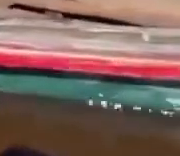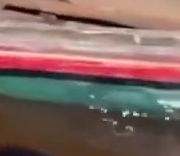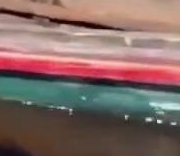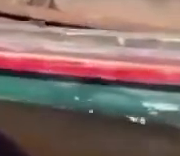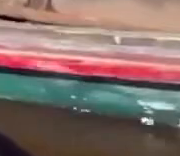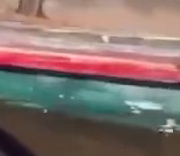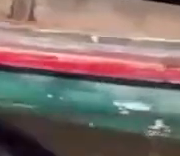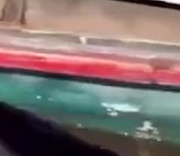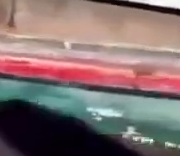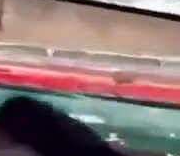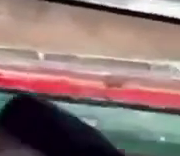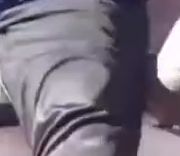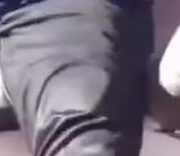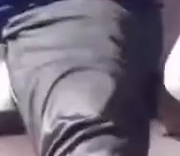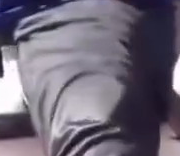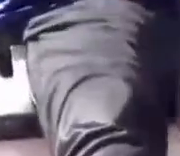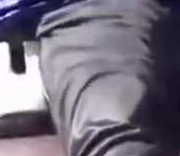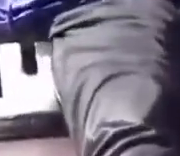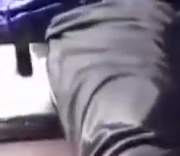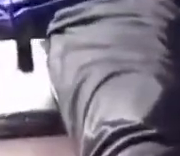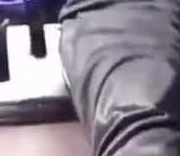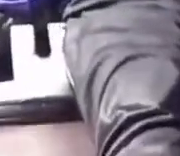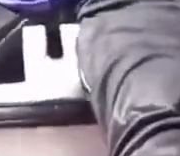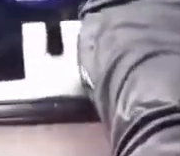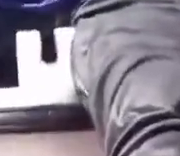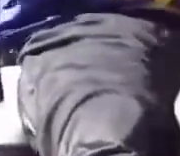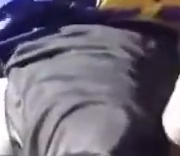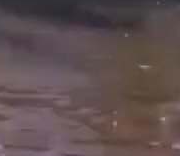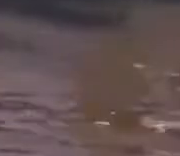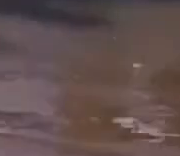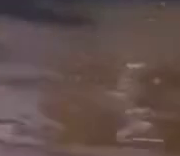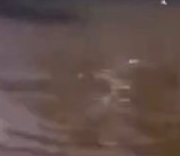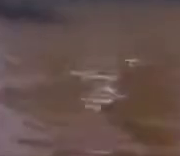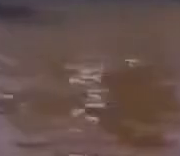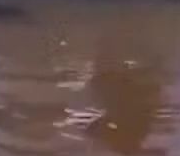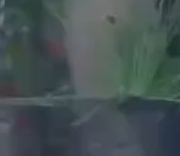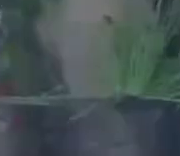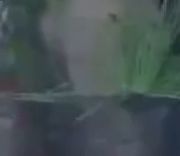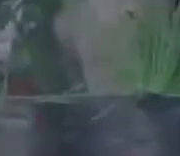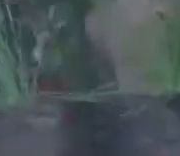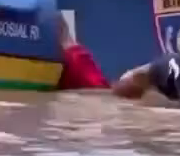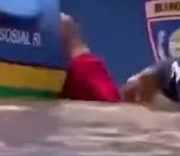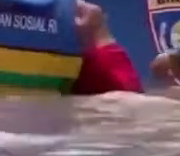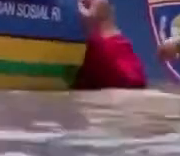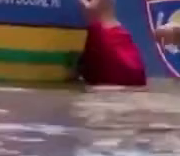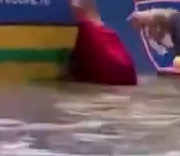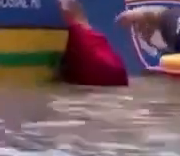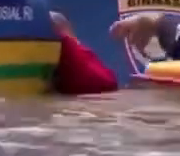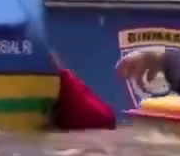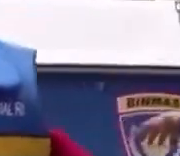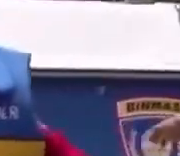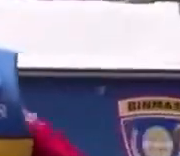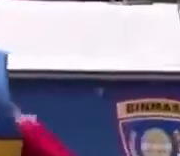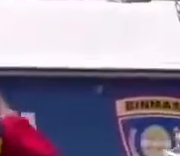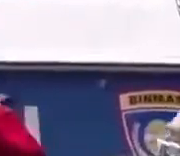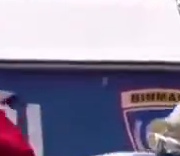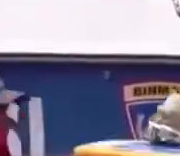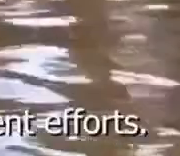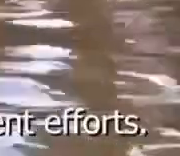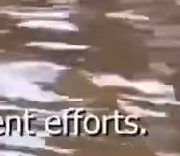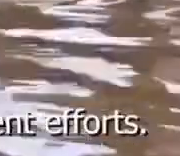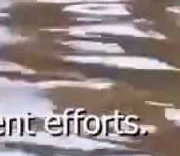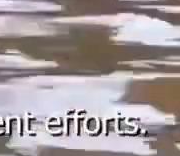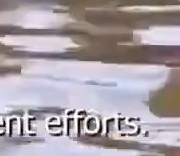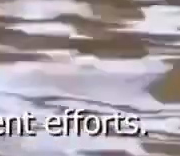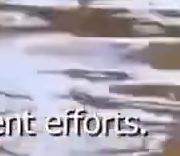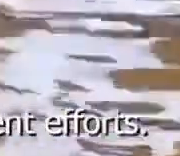dalam upaya penanggulangan bencana di Indonesia. Tagana terbuka bagi semua unsur dan semua pihak dalam